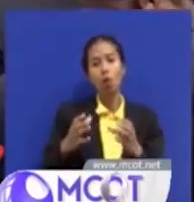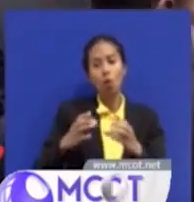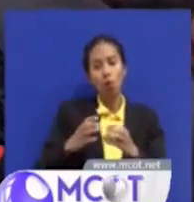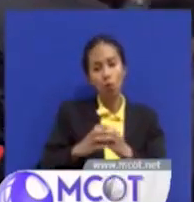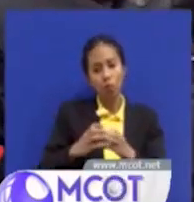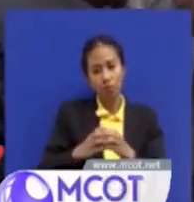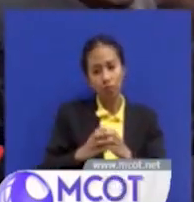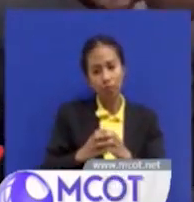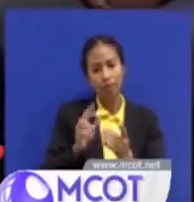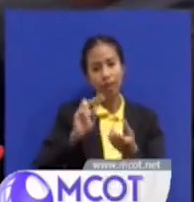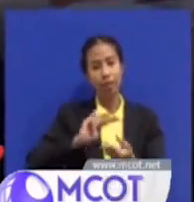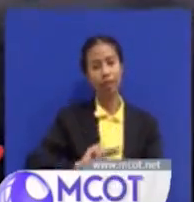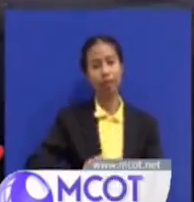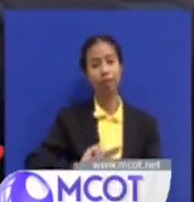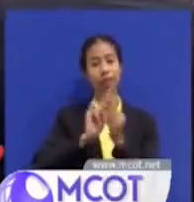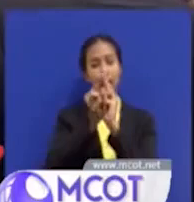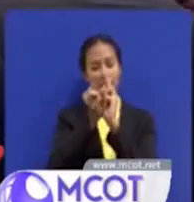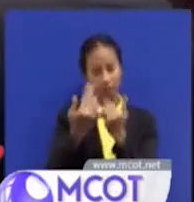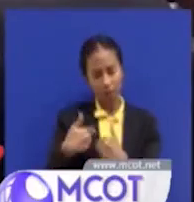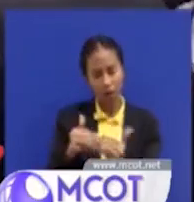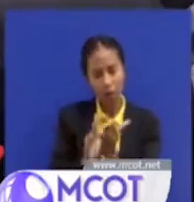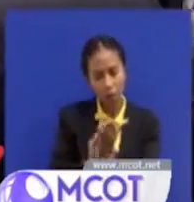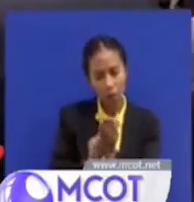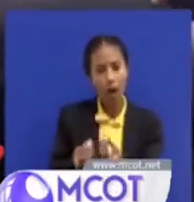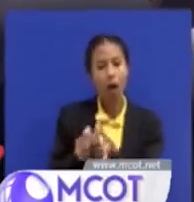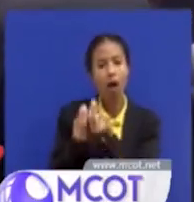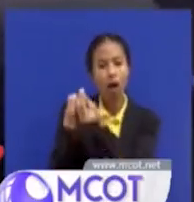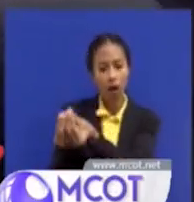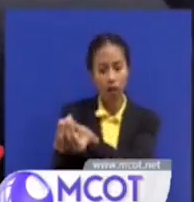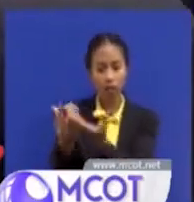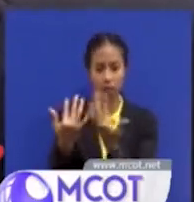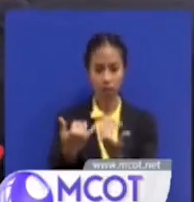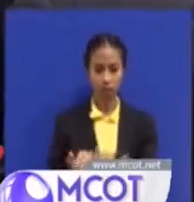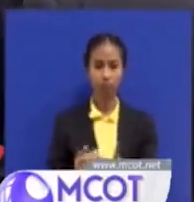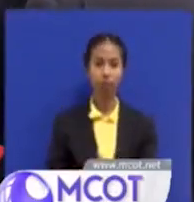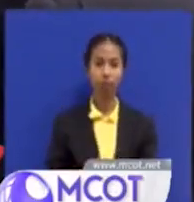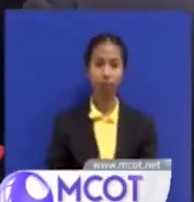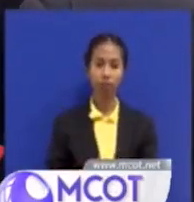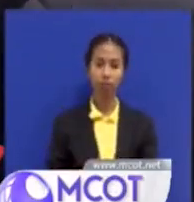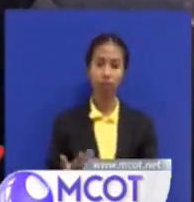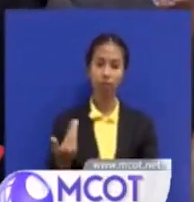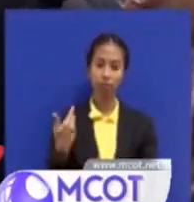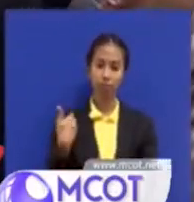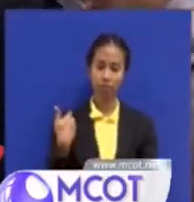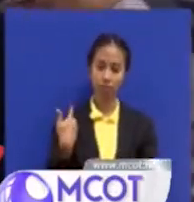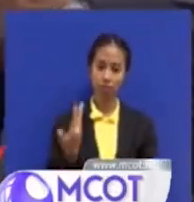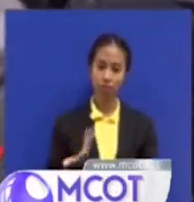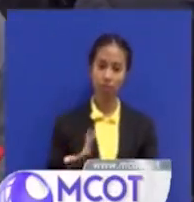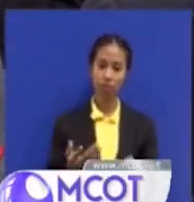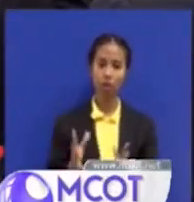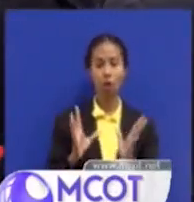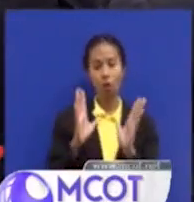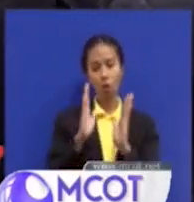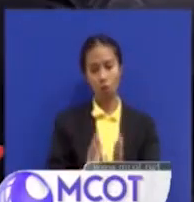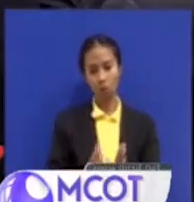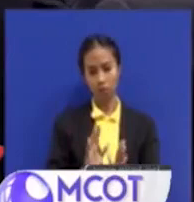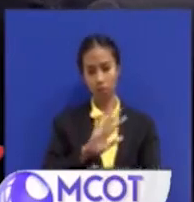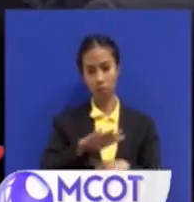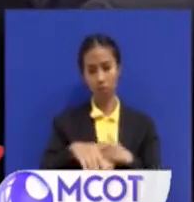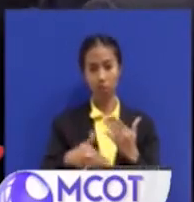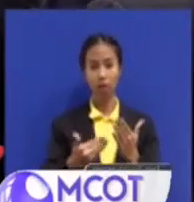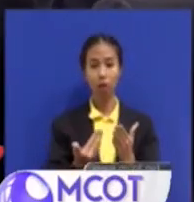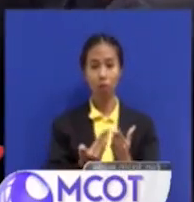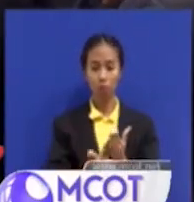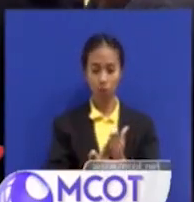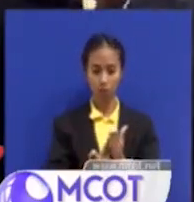ซึ่งเป็นไปตามรัฐธรรมนูญฉบับปี2560ที่และรัฐธรรมนูญก็ยังเปิดโอกาสให้สว.ลงมติเลือกนายกรัฐม